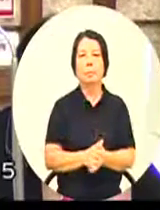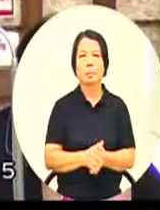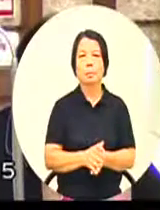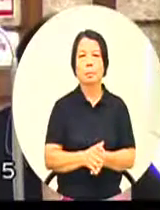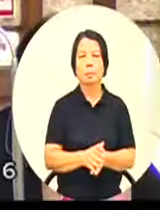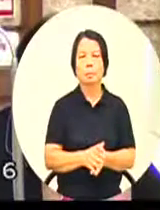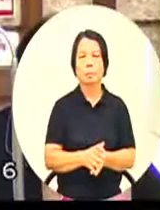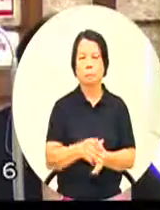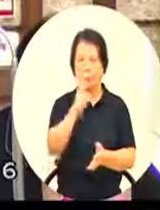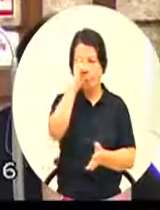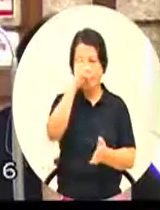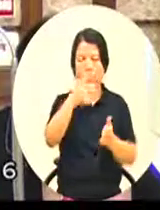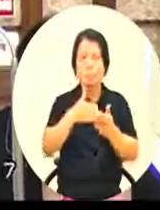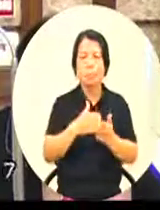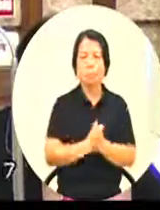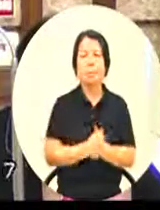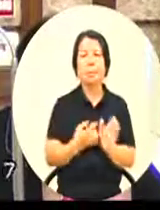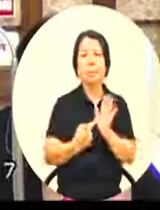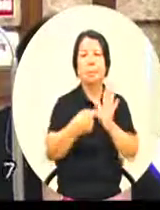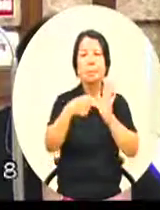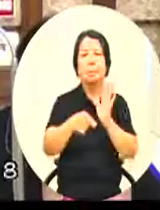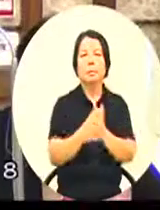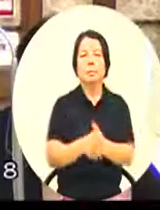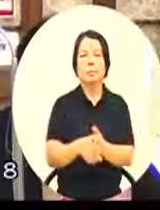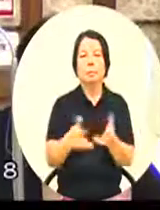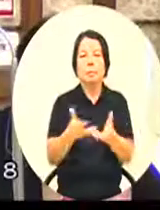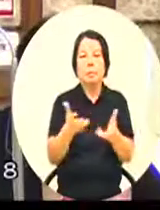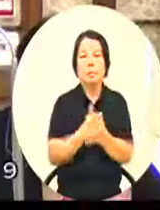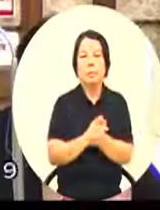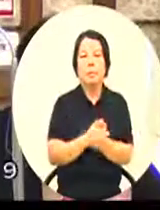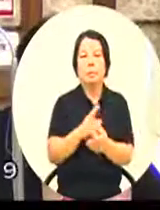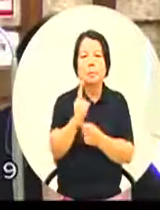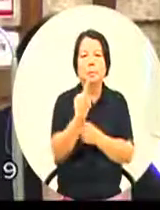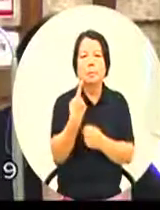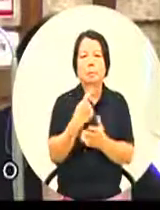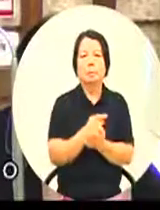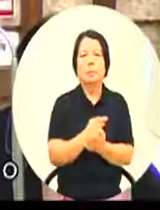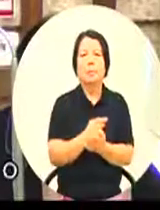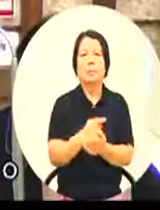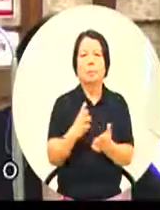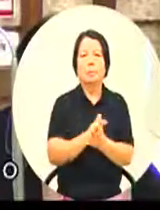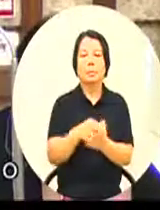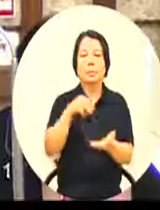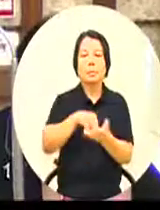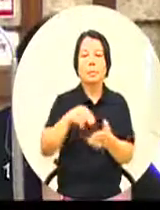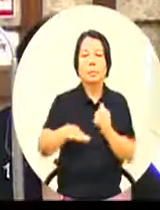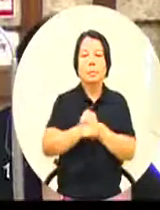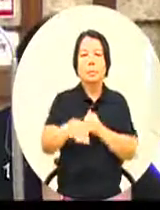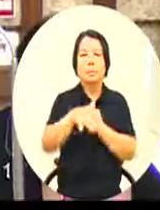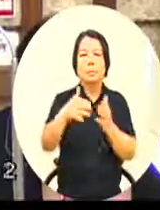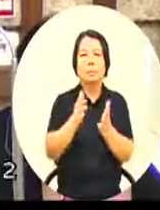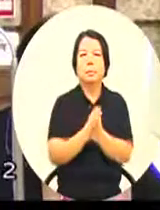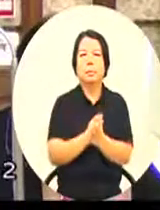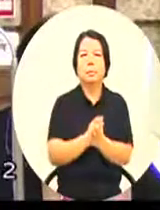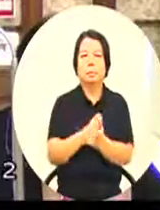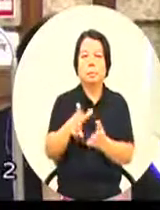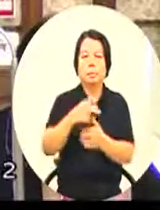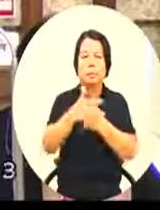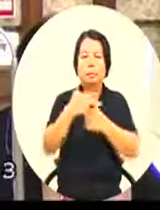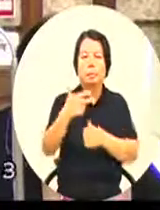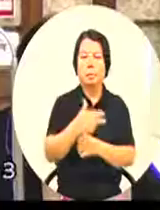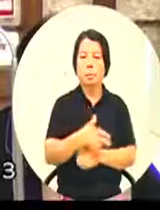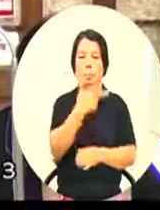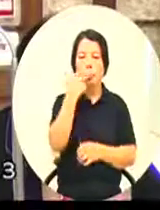我们想要表达的一个清见的一些原委跟理由跟立场，在这就透过这个懒人